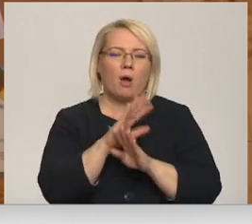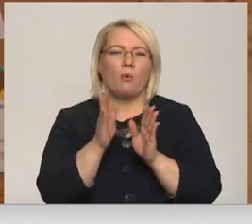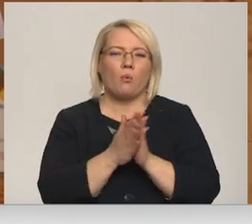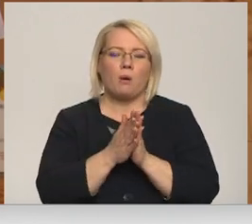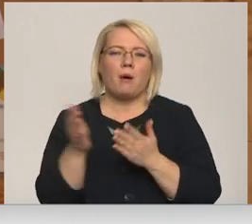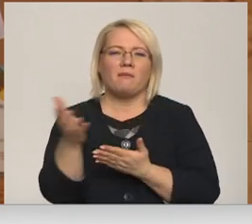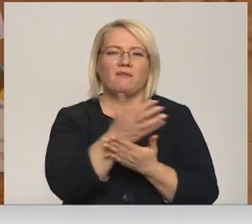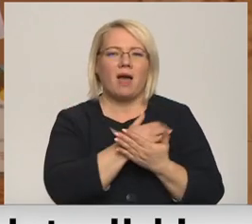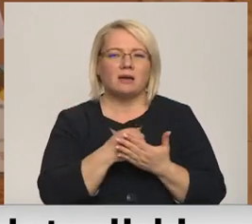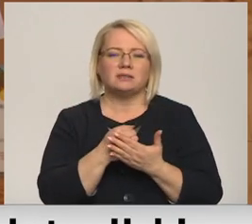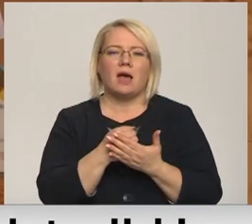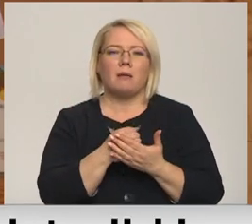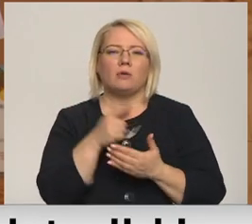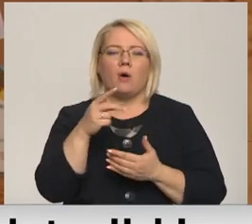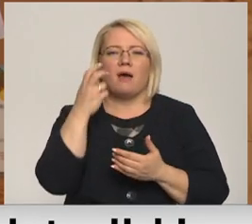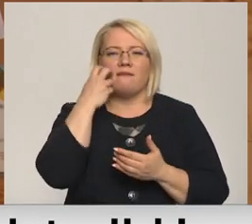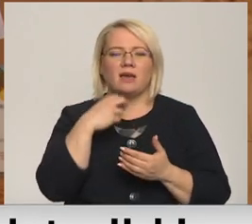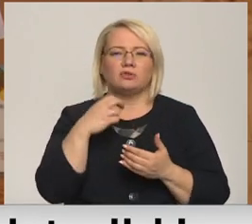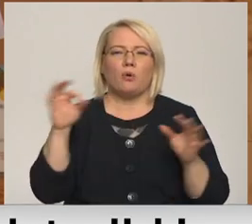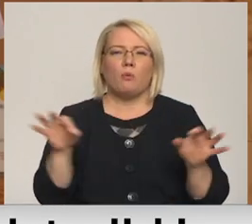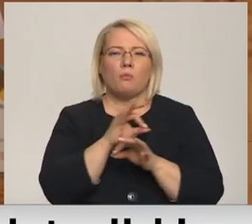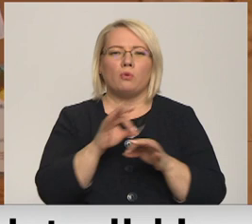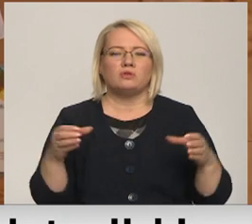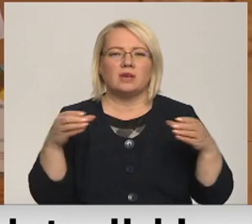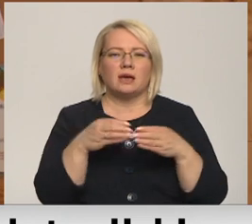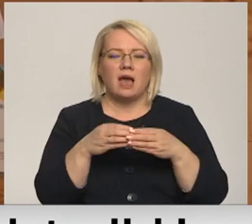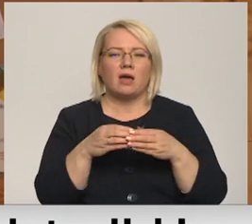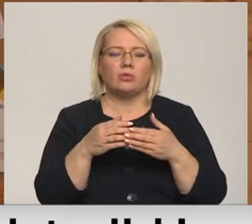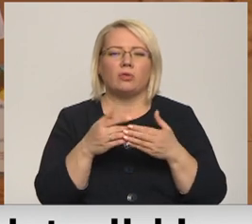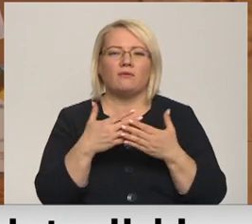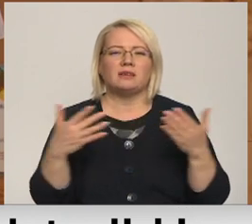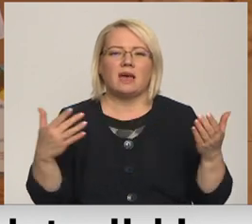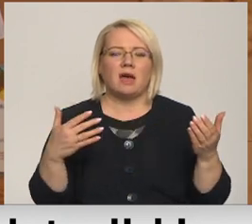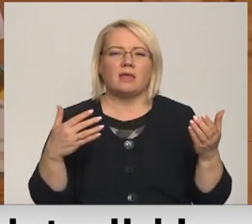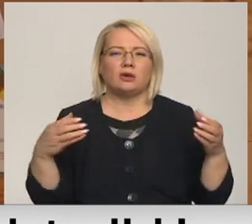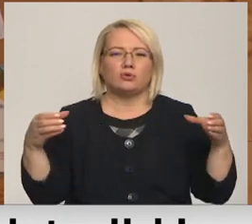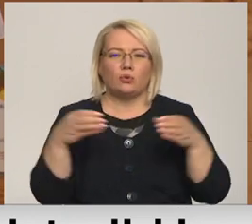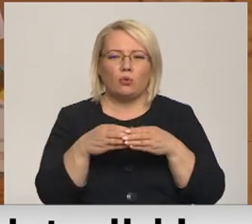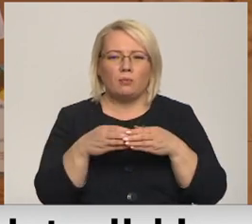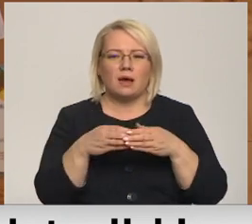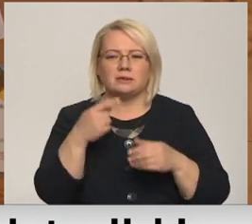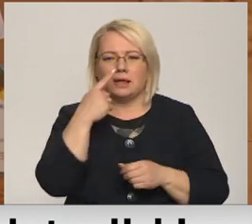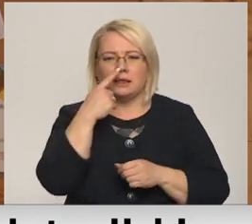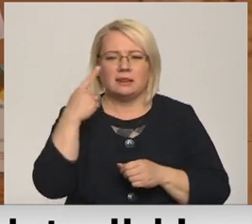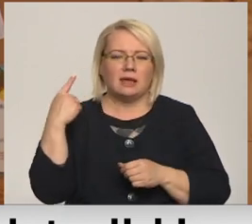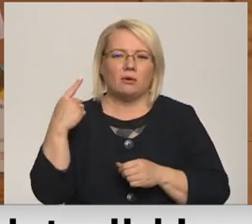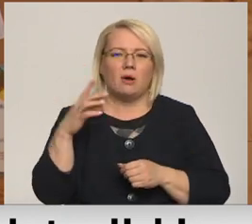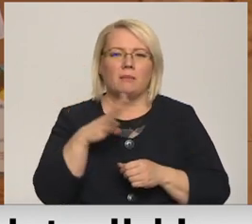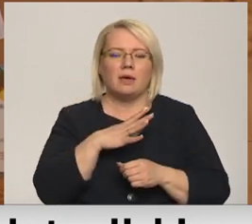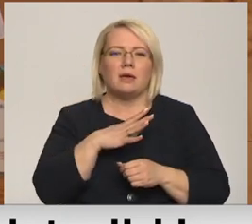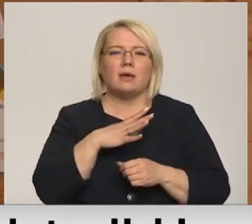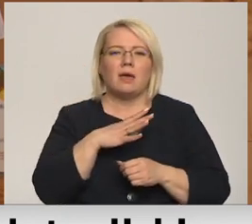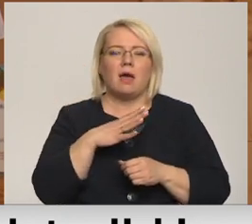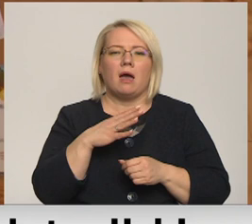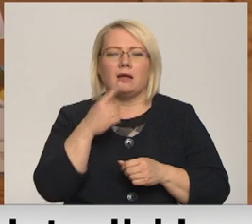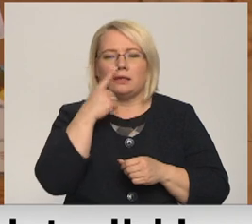to laikā vecūs muzikantus, tautas muzikantus izpieļok apeldās. Tad, dimžēl, tikku nesen pārdījis muzikants aizgātumā,